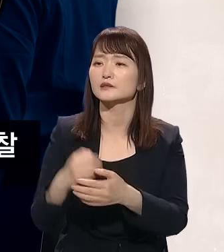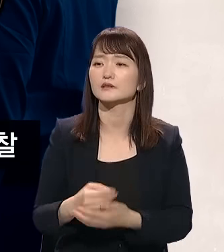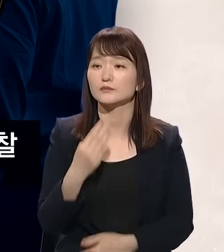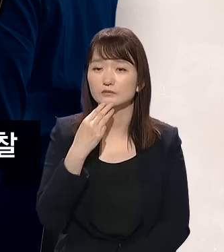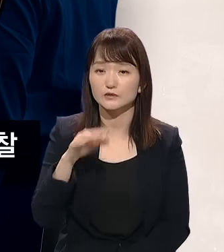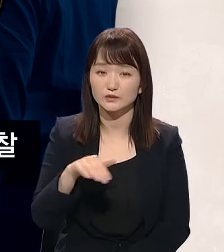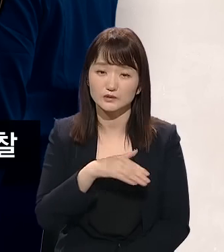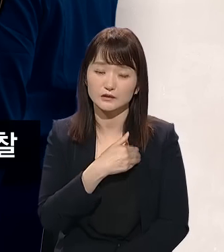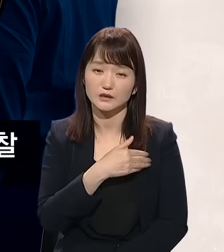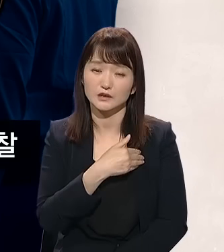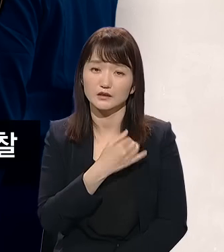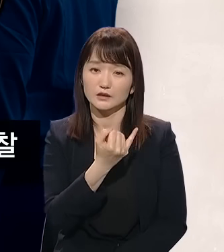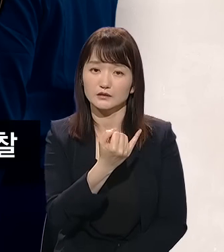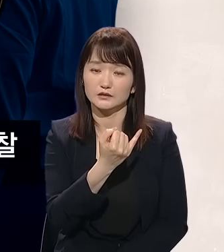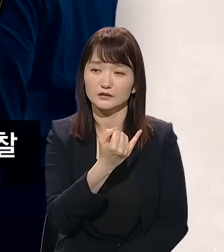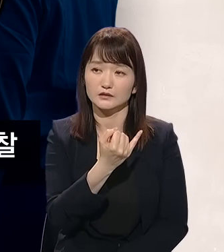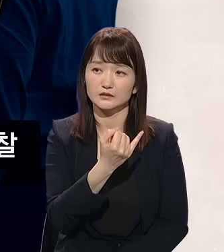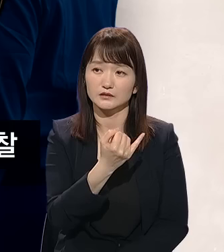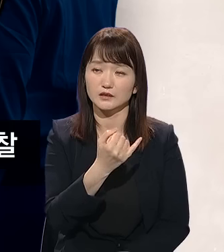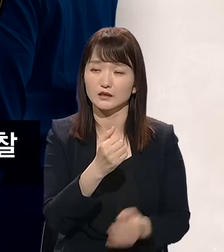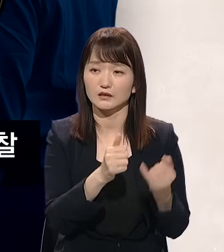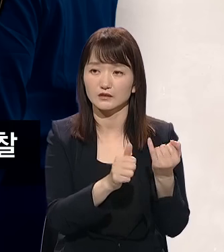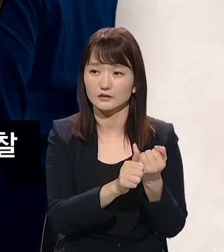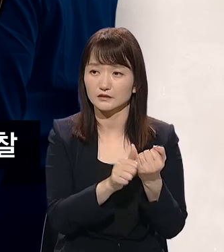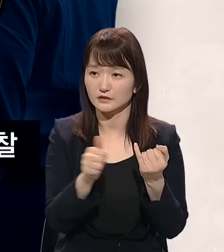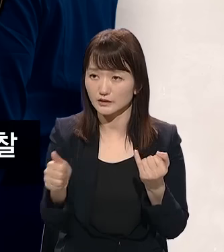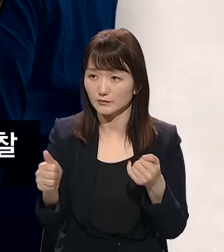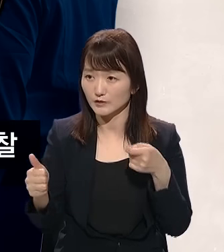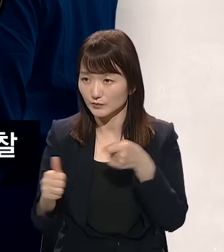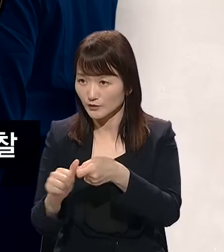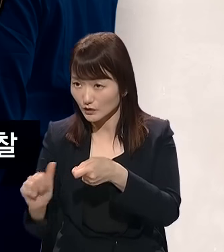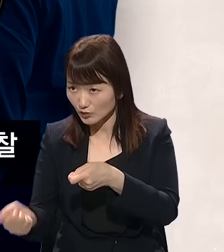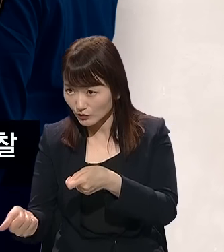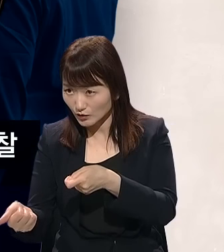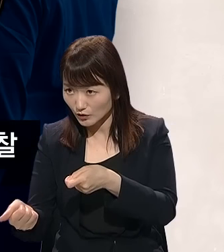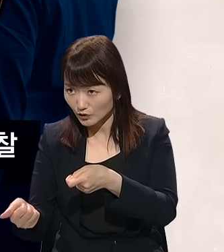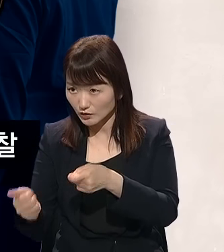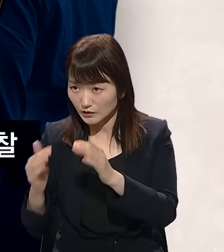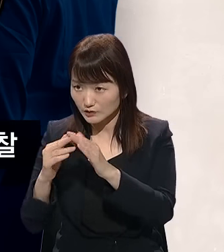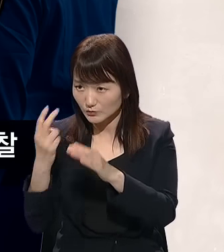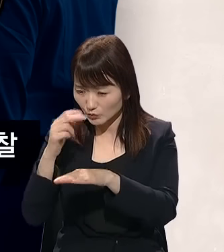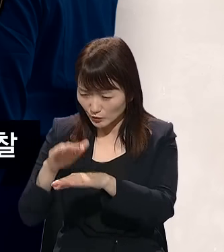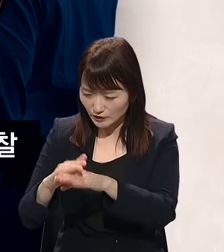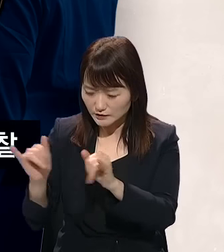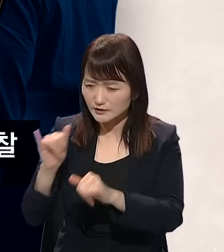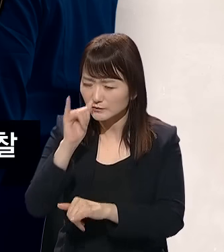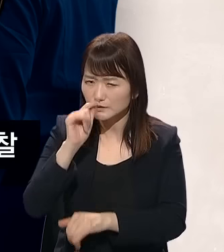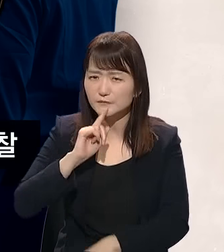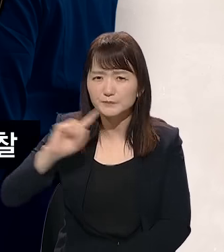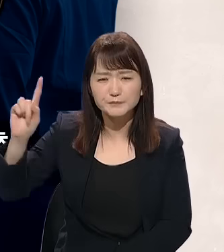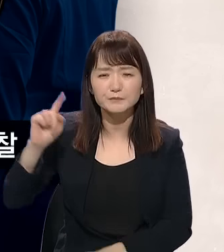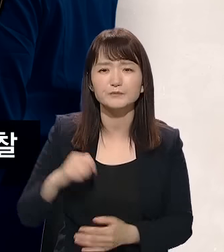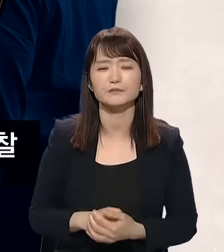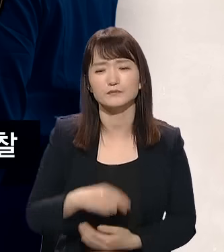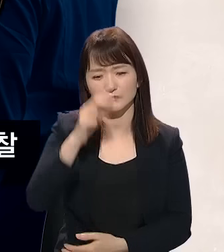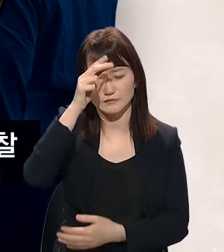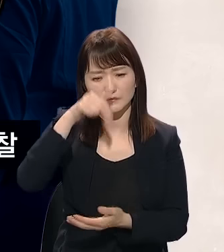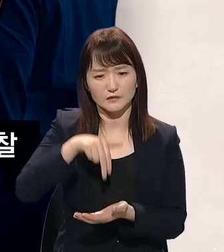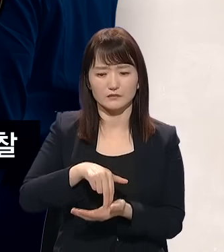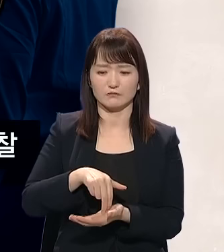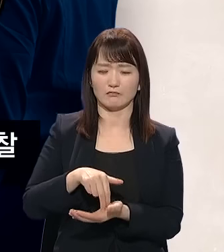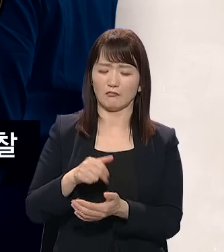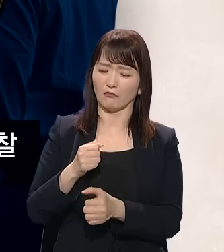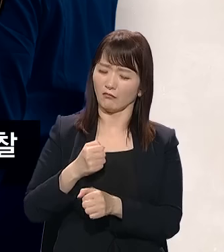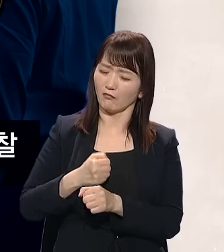남편을 살해하고 시신을 집에 보관을 하고 있는 사람이 있다라고 신고를 하게 되는데요 근데 이제 사실 경찰 입장에서 상당히 좀